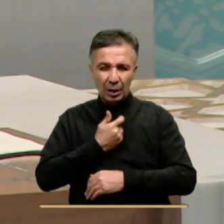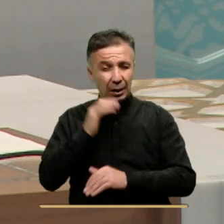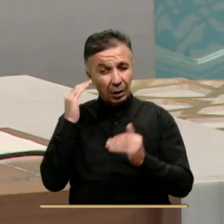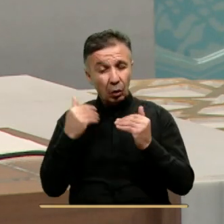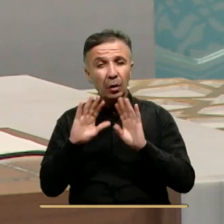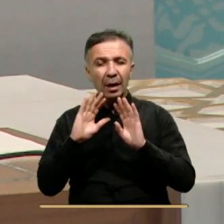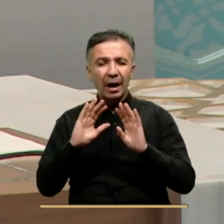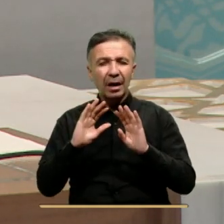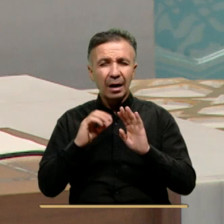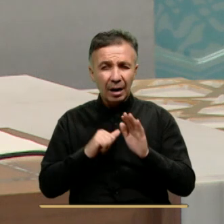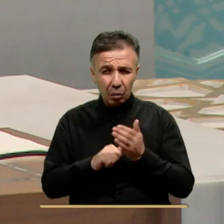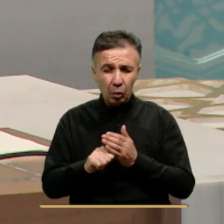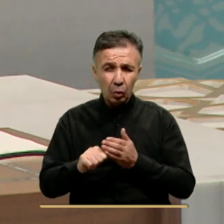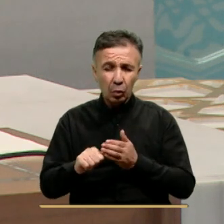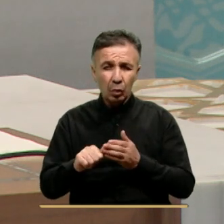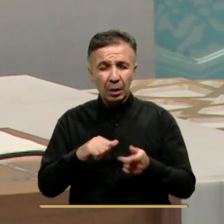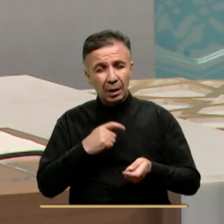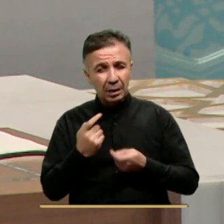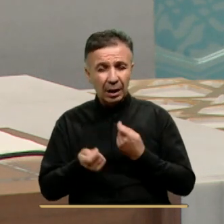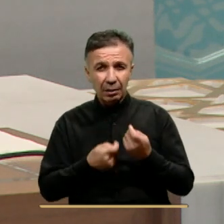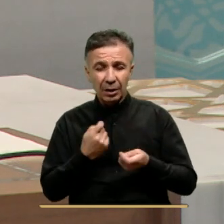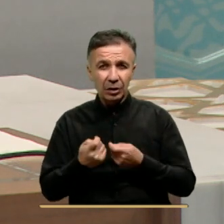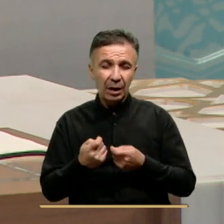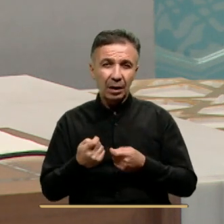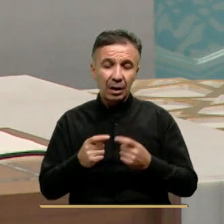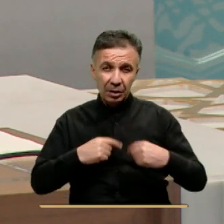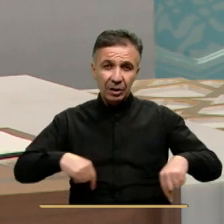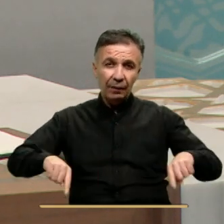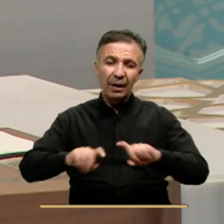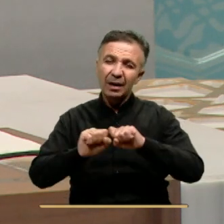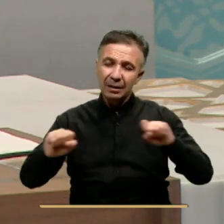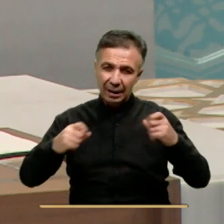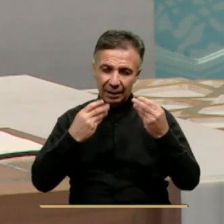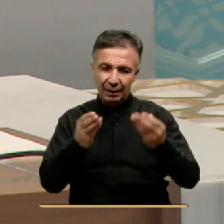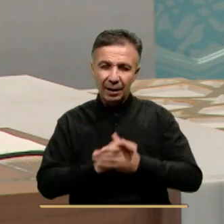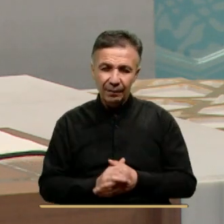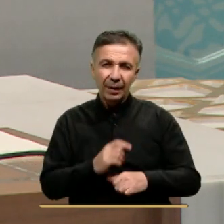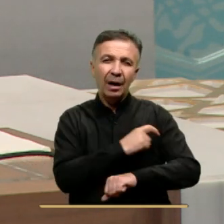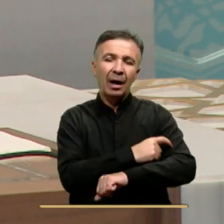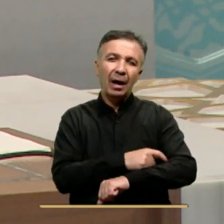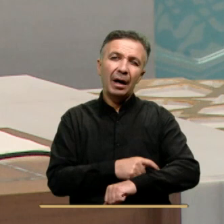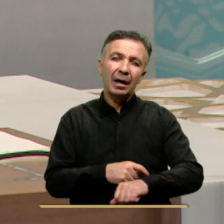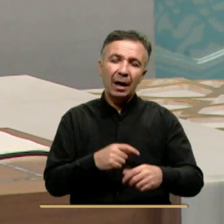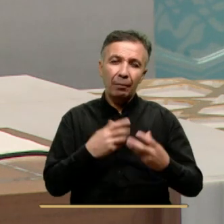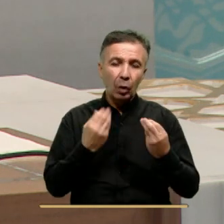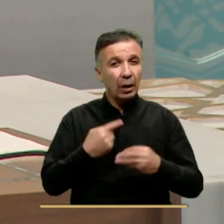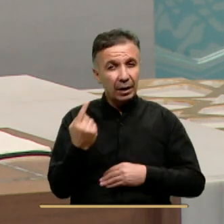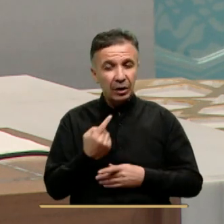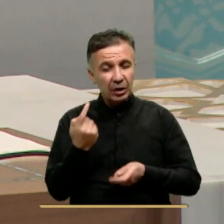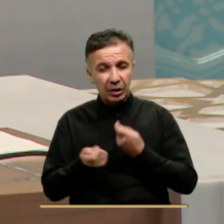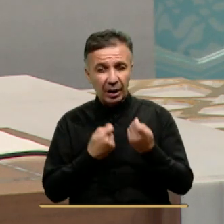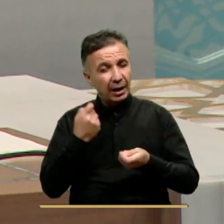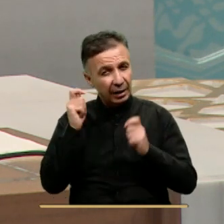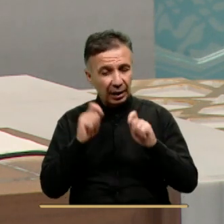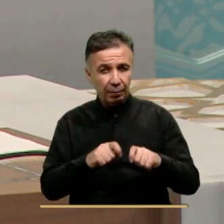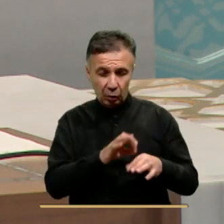davranış çevreye zarar verir Dolayısıyla haramlar içerisinde ömrünü geçiriyorsa O